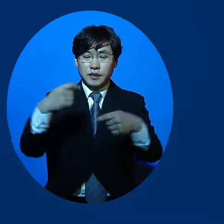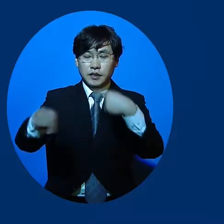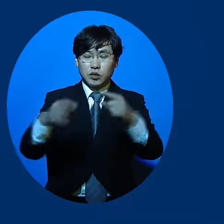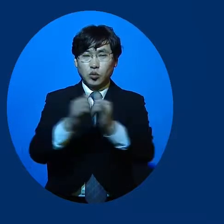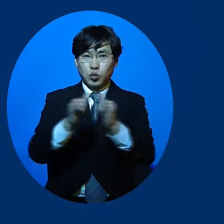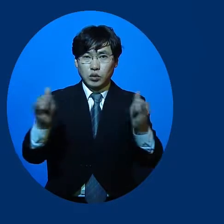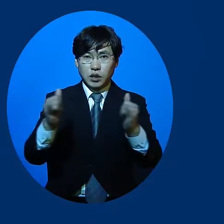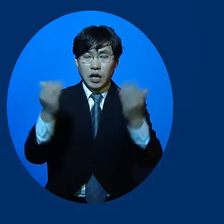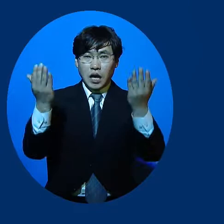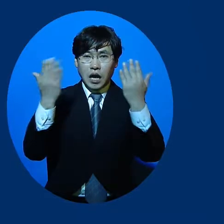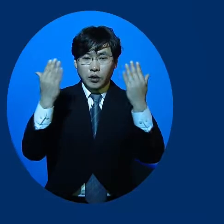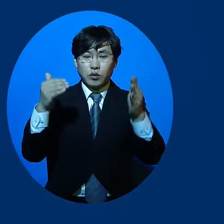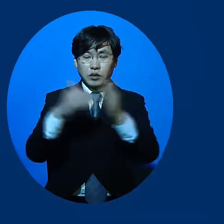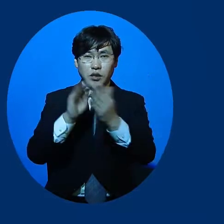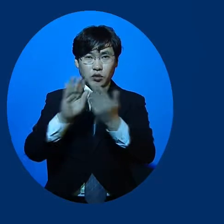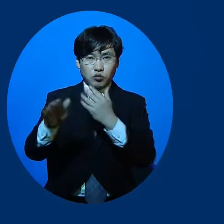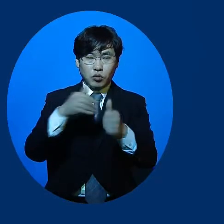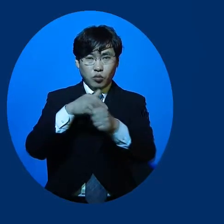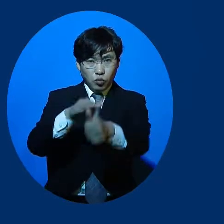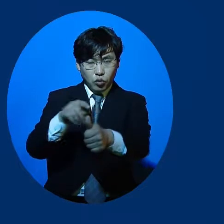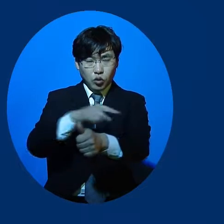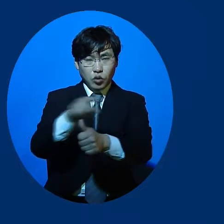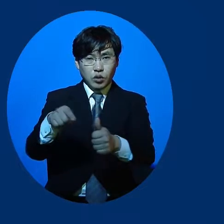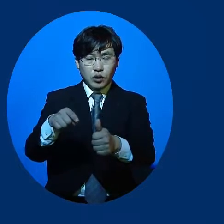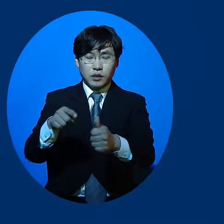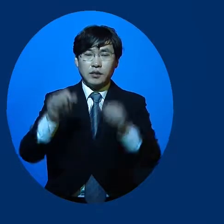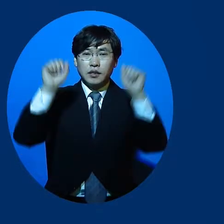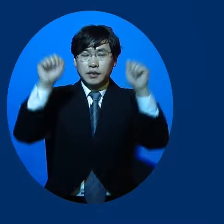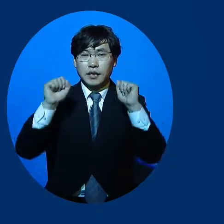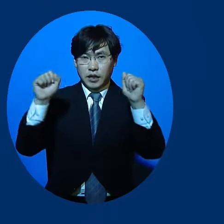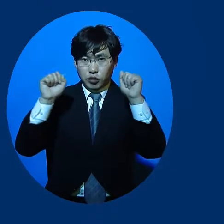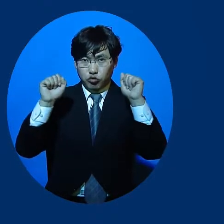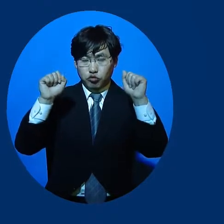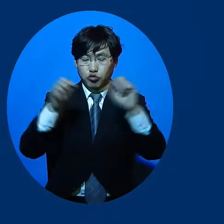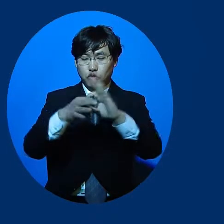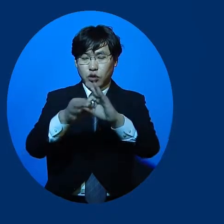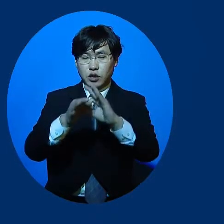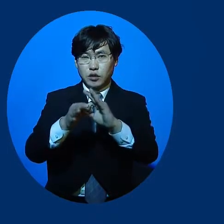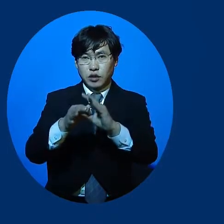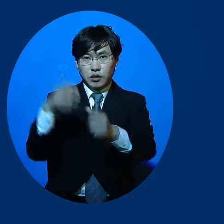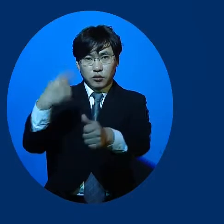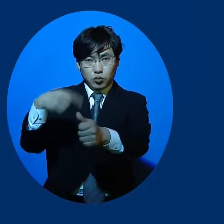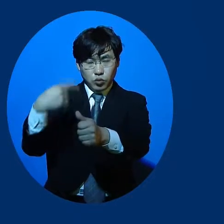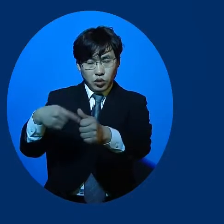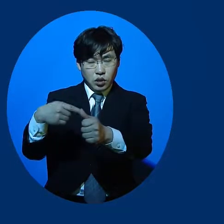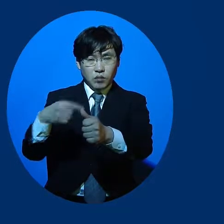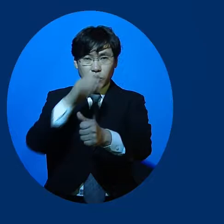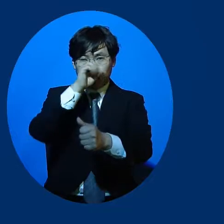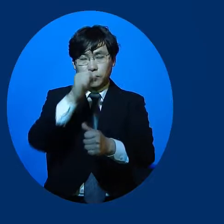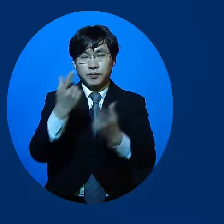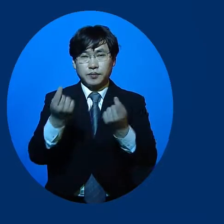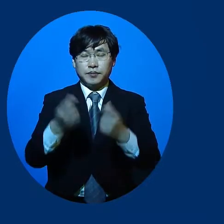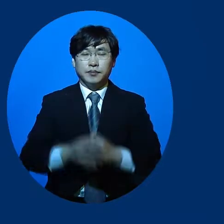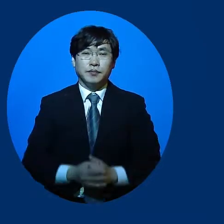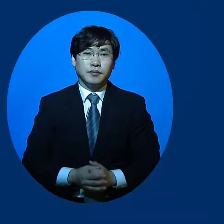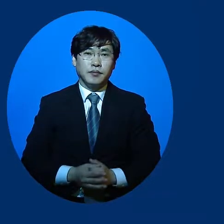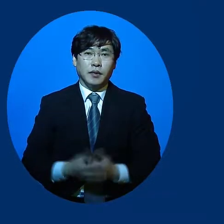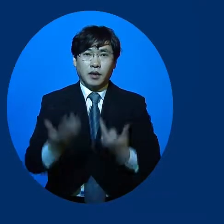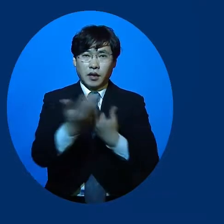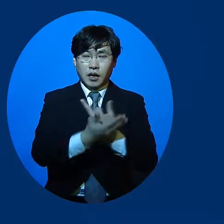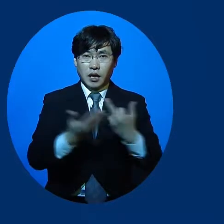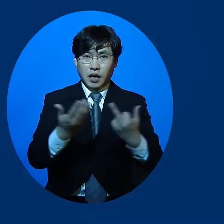후에 특수학교 및 특수학급 등의 전담으로 배치하는 방안도 검토해 볼 필요성이 있다고 생각을 합니다.